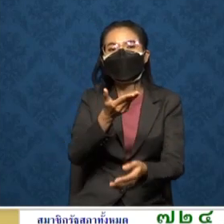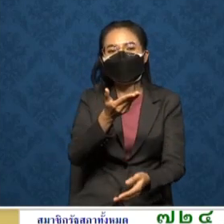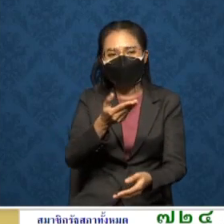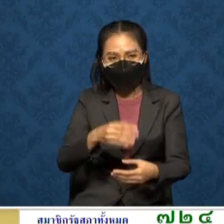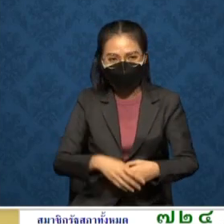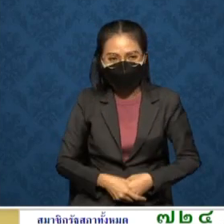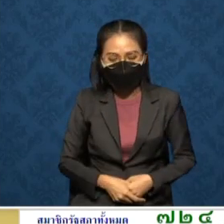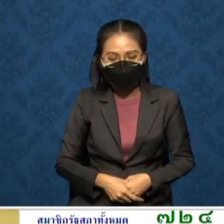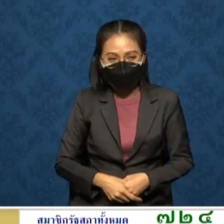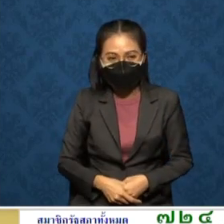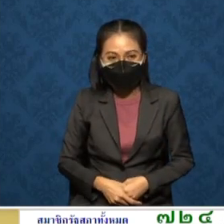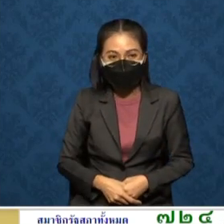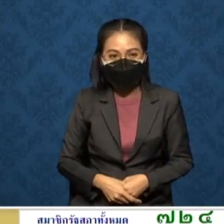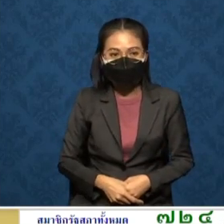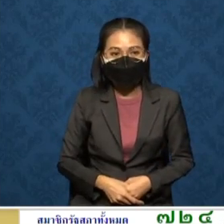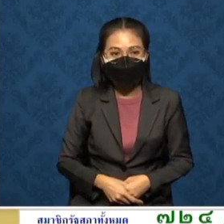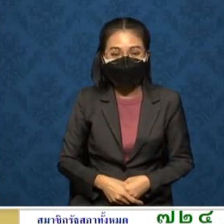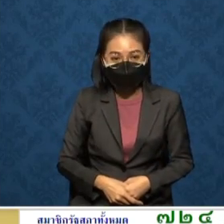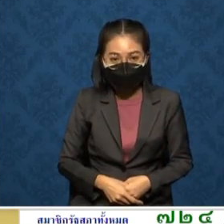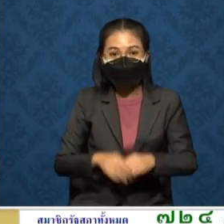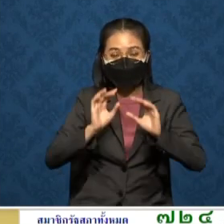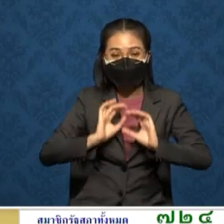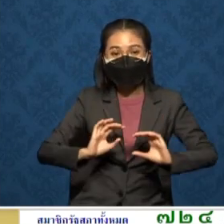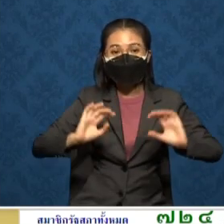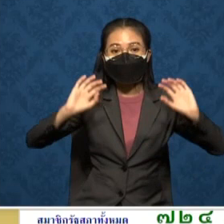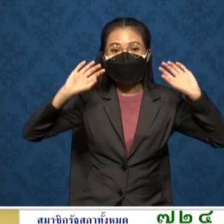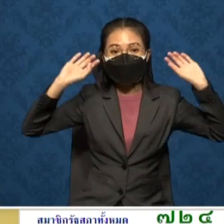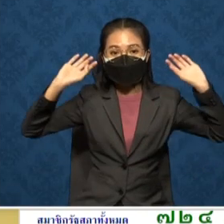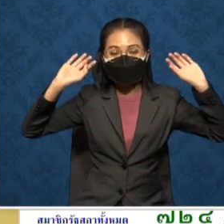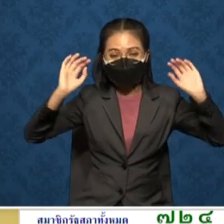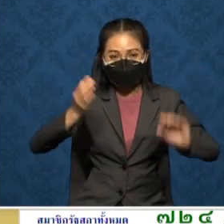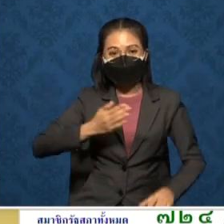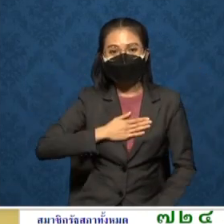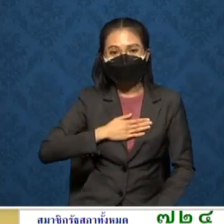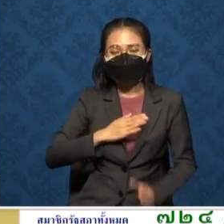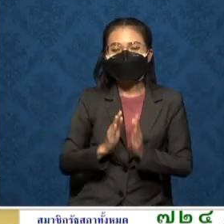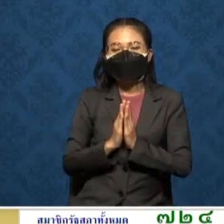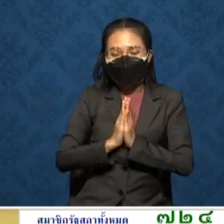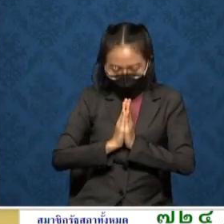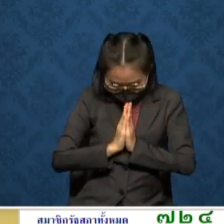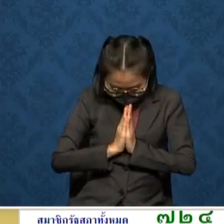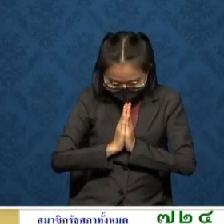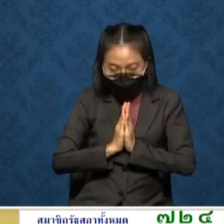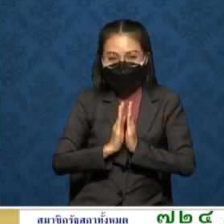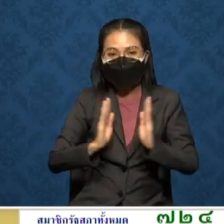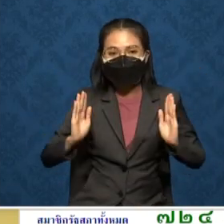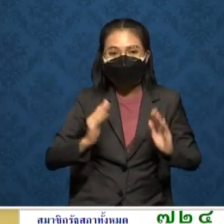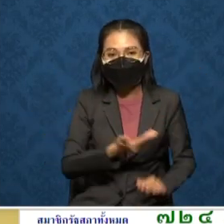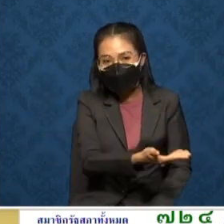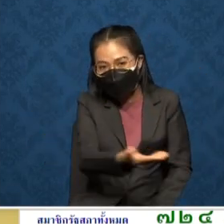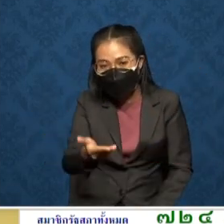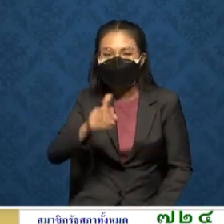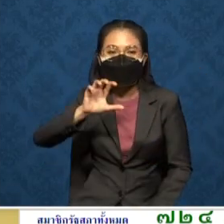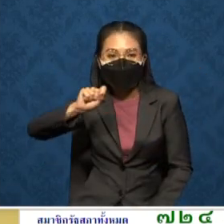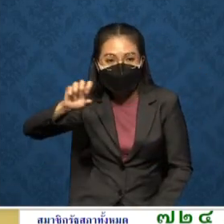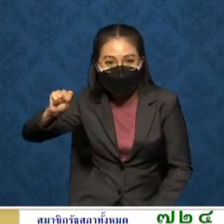มาแล้วในนามของรัฐบาลผมต้องขอกราบขอบพระคุณท่านสมาชิกรัฐสภาทุกท่านอีกครั้งหนึ่งครับส